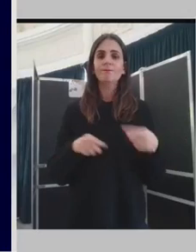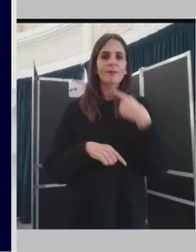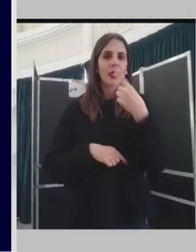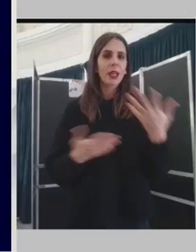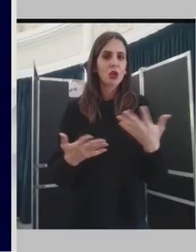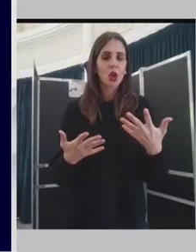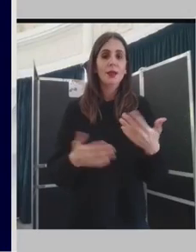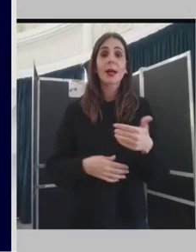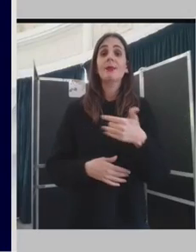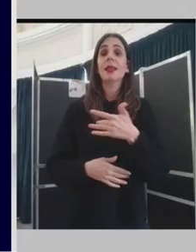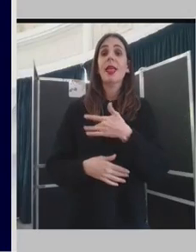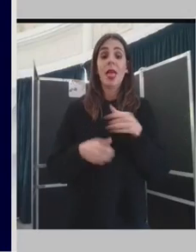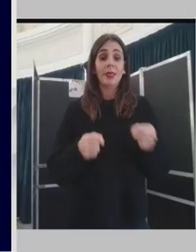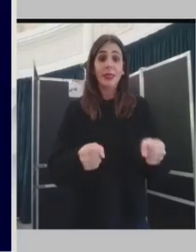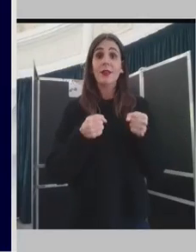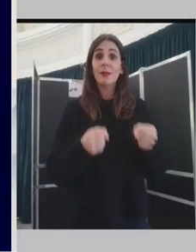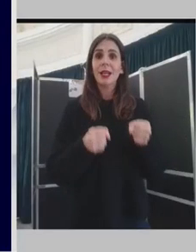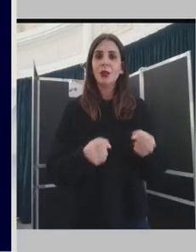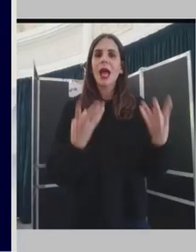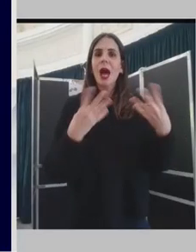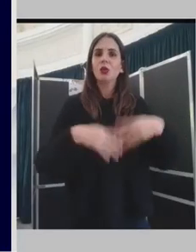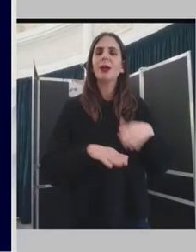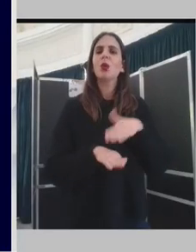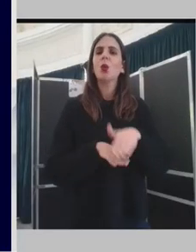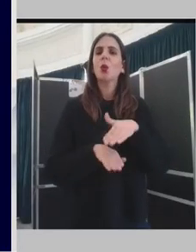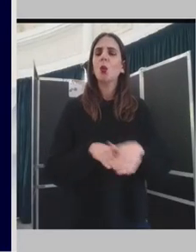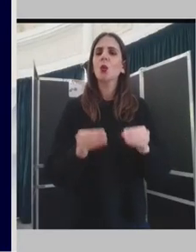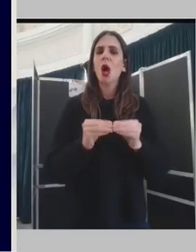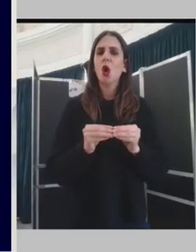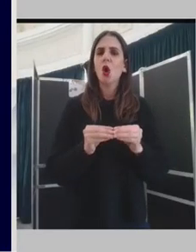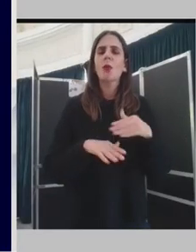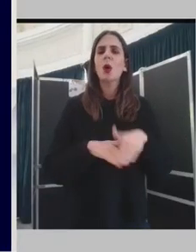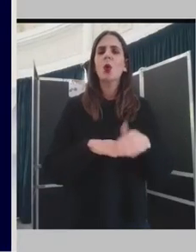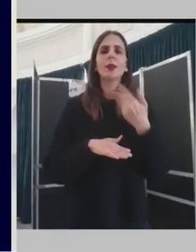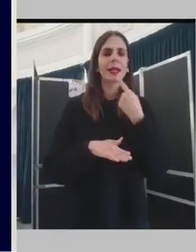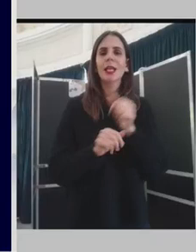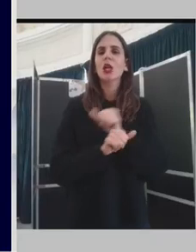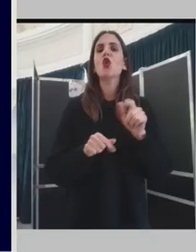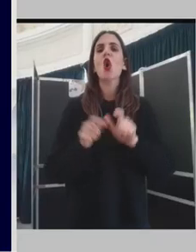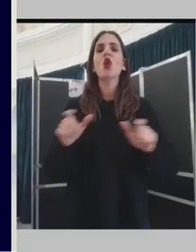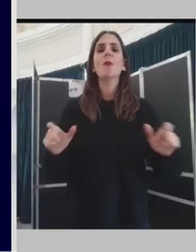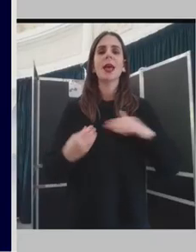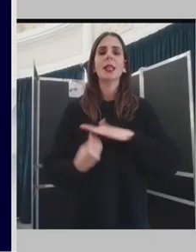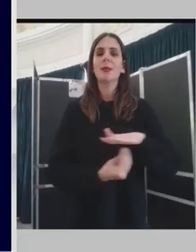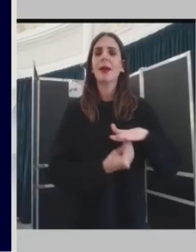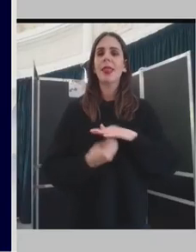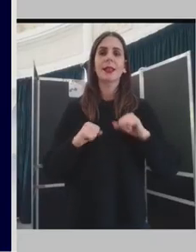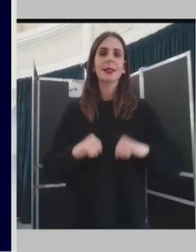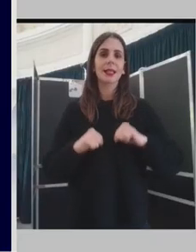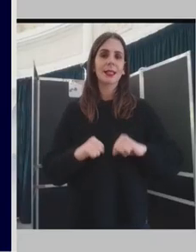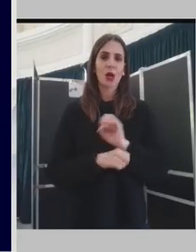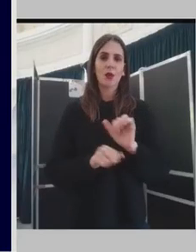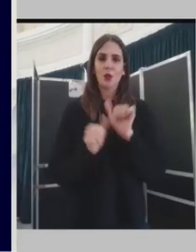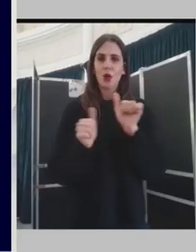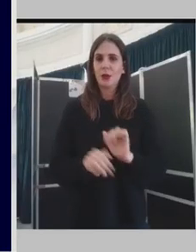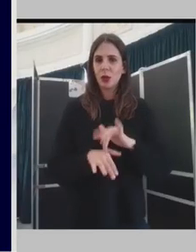defibrillatore automatico dovesse essere consentito solo al personale sanitario e al personale formato.